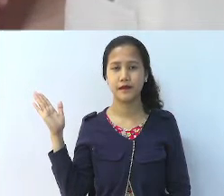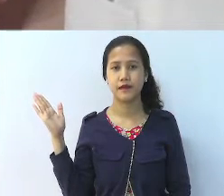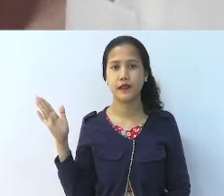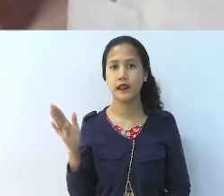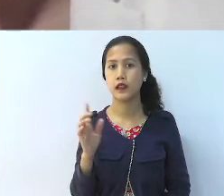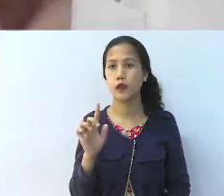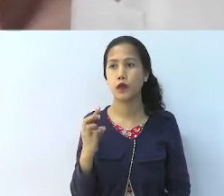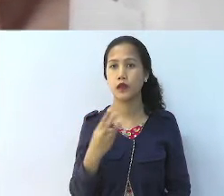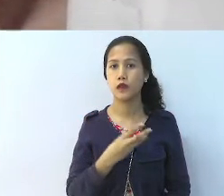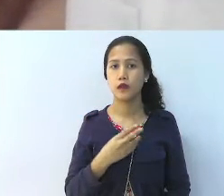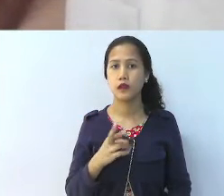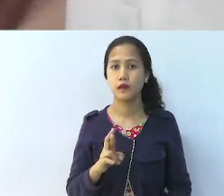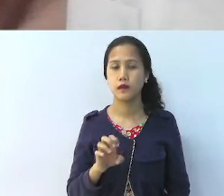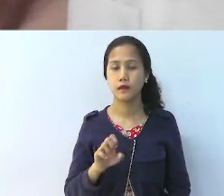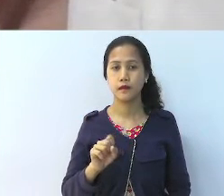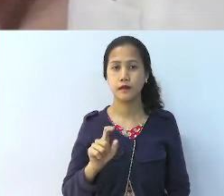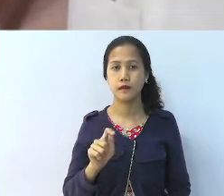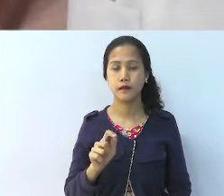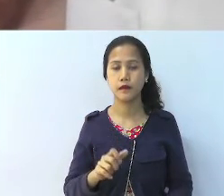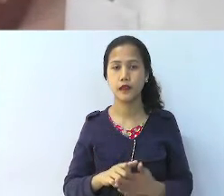Kabila.